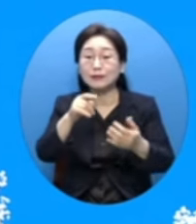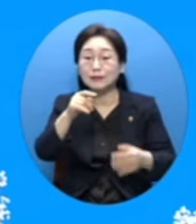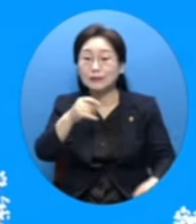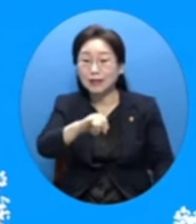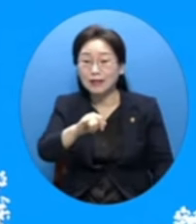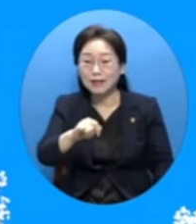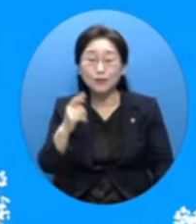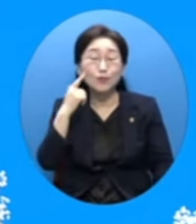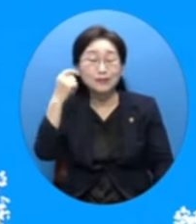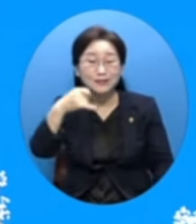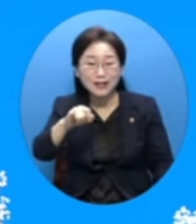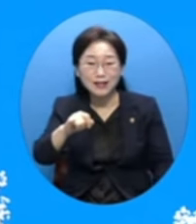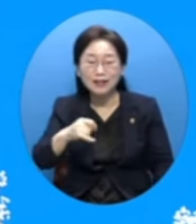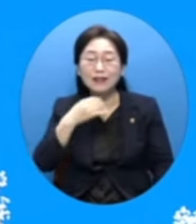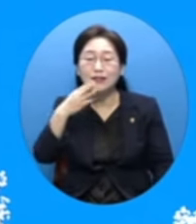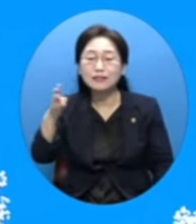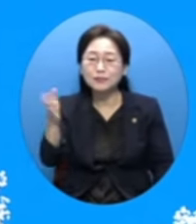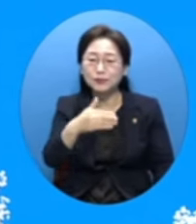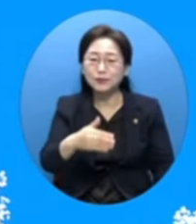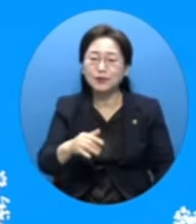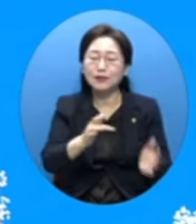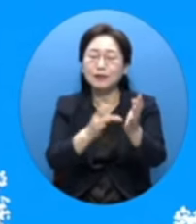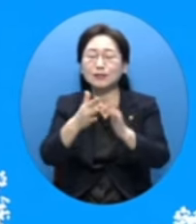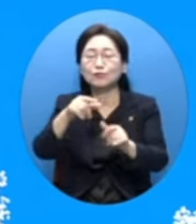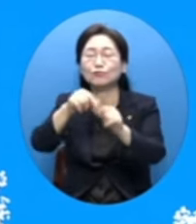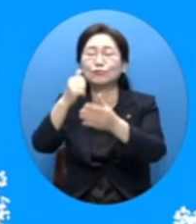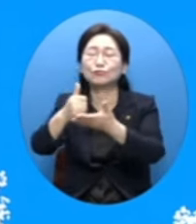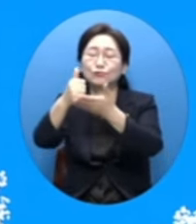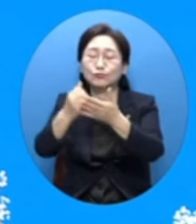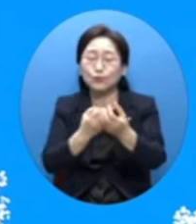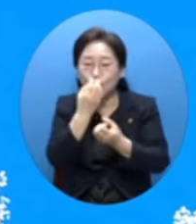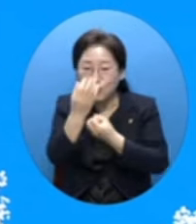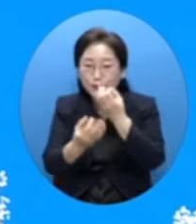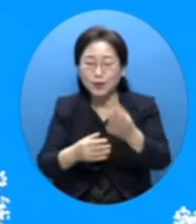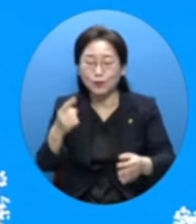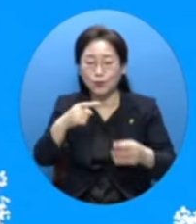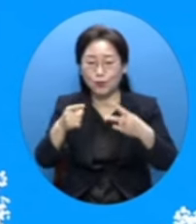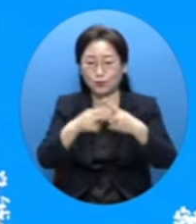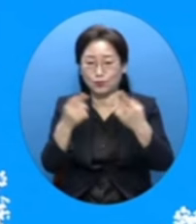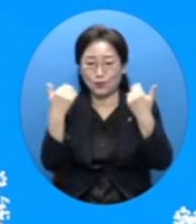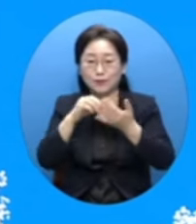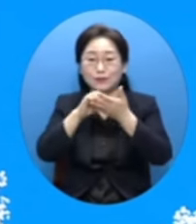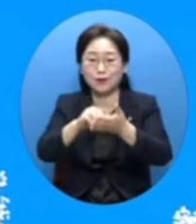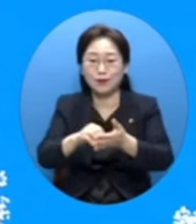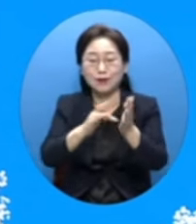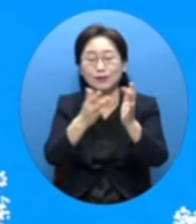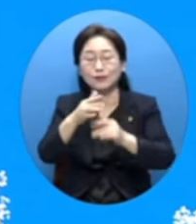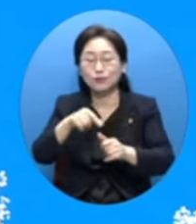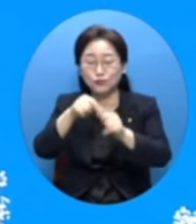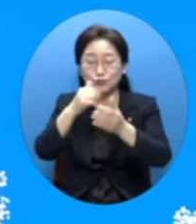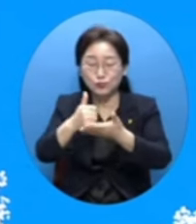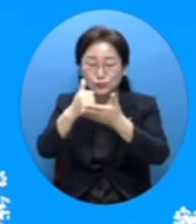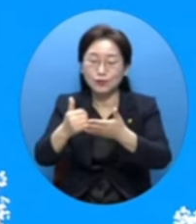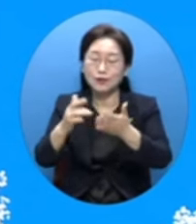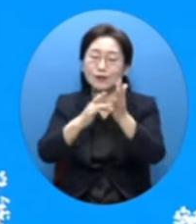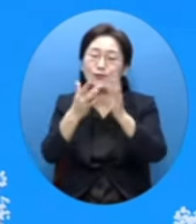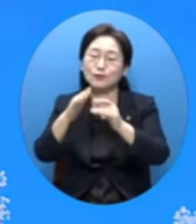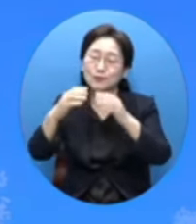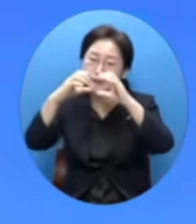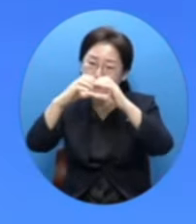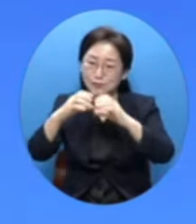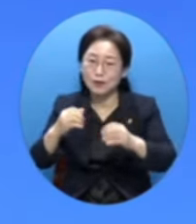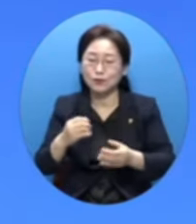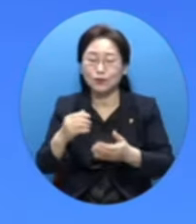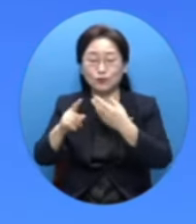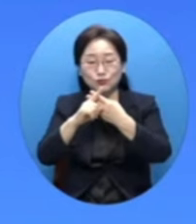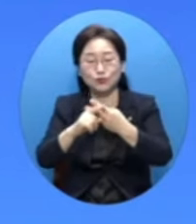딸이니까 그렇죠, 4살 때부터 예수님 나의 구세주라고 고백을 하고 초등학교 가서도 예수님 나의 구세주라고 고백하고 예수님 사랑한다고 하고 중학교에